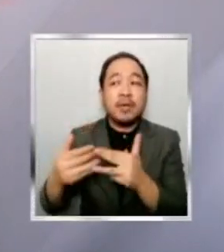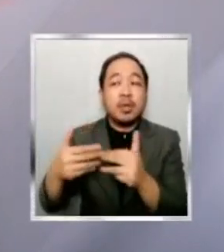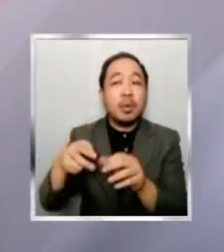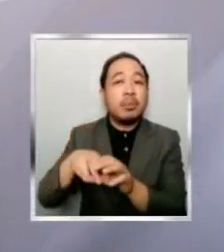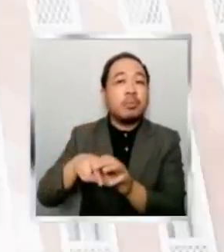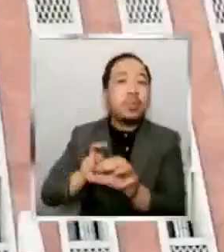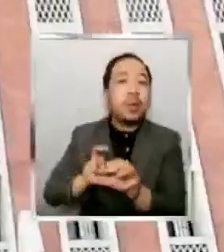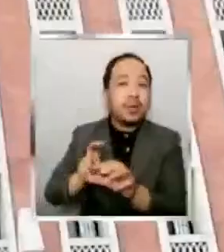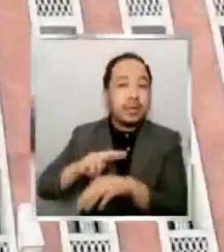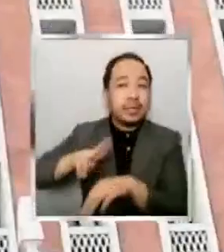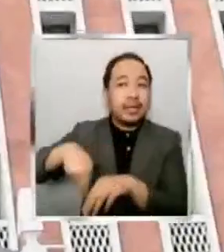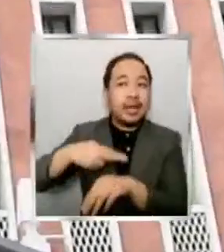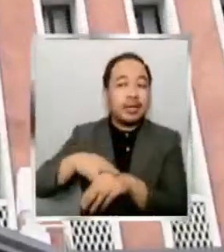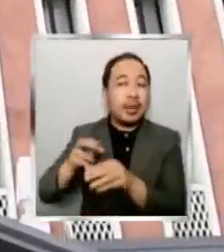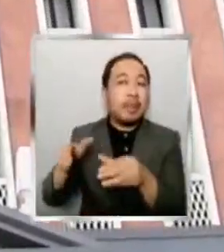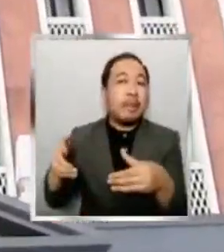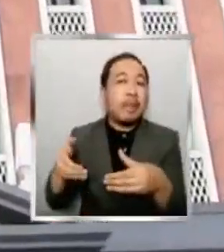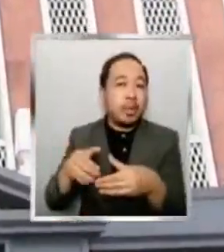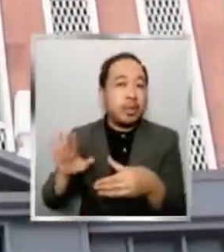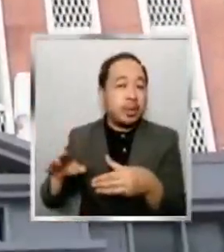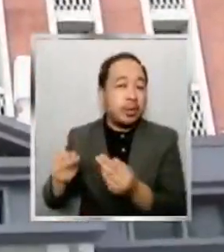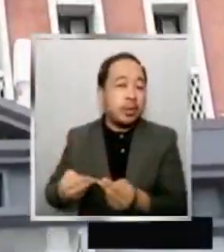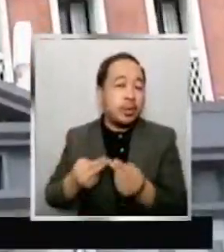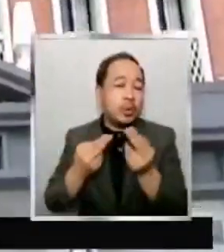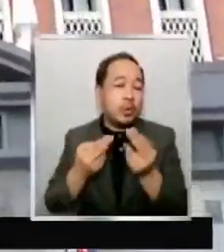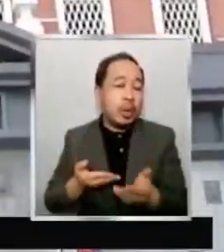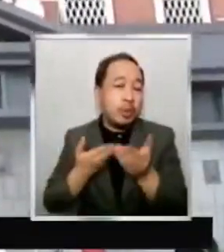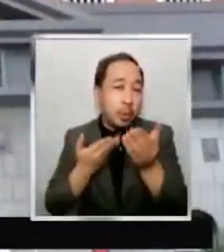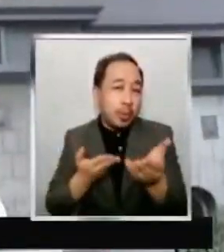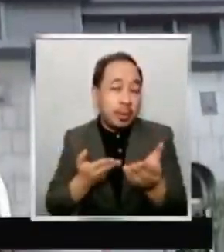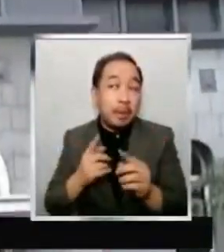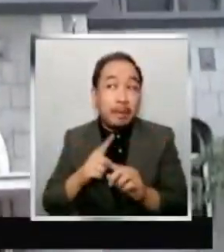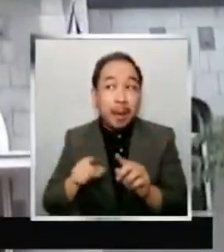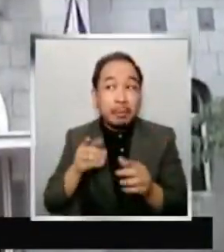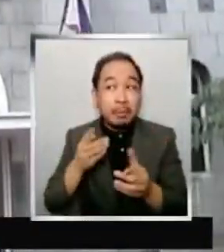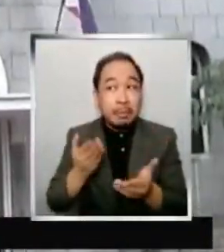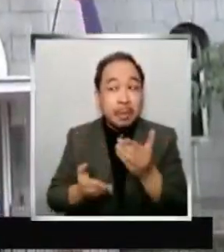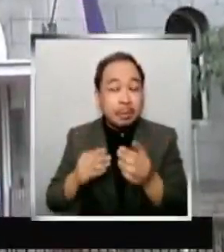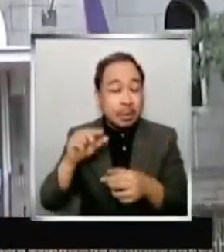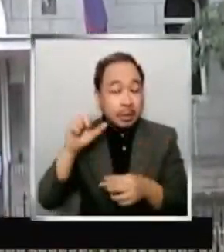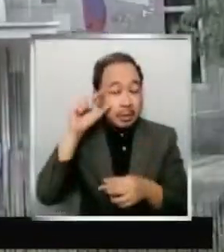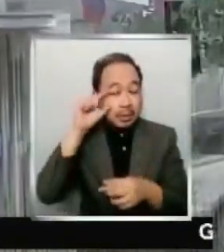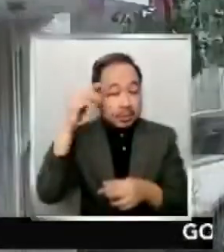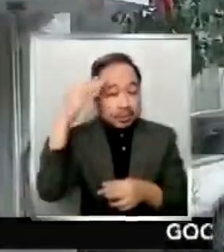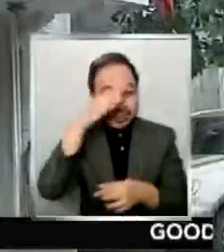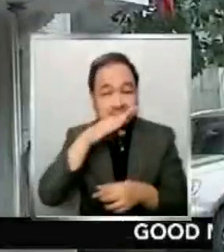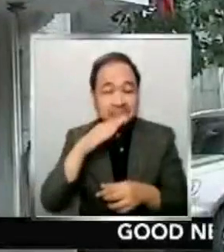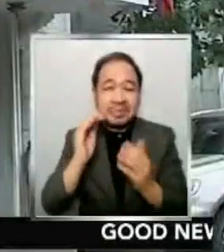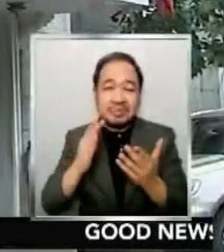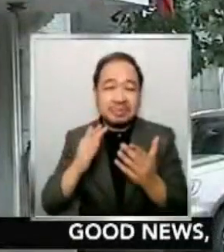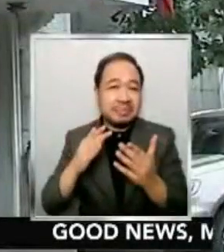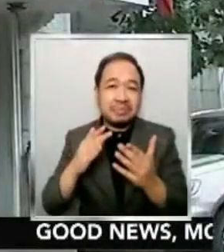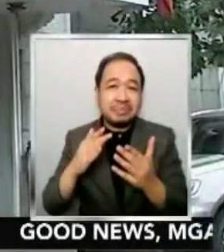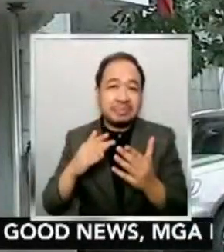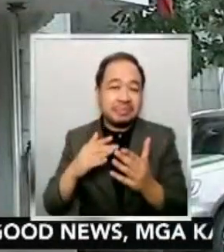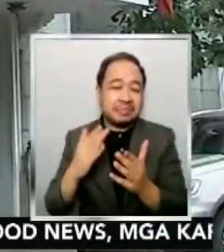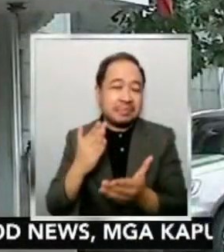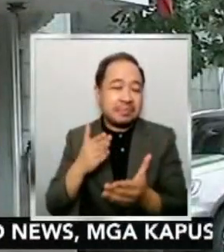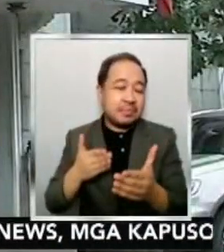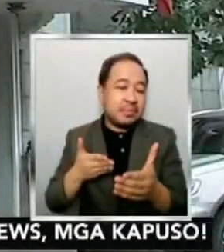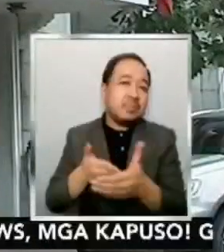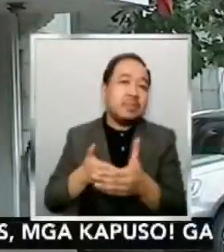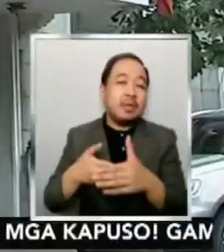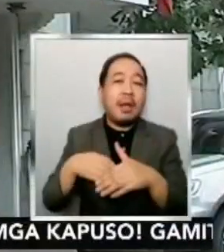nga lang, maaari raw siyang mawala ng access sa election returns, pagsapit ng bilangan ng boto at iba